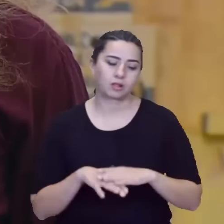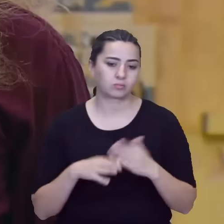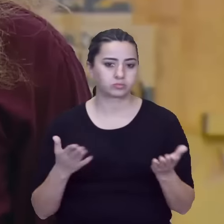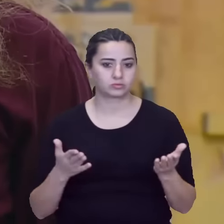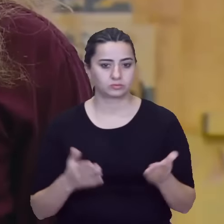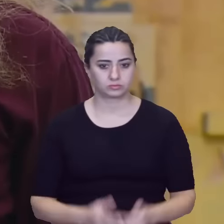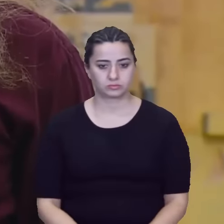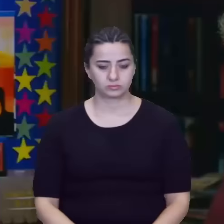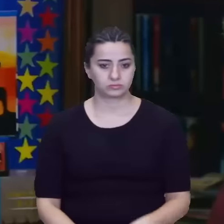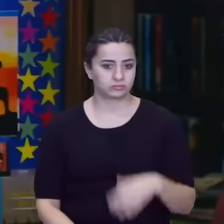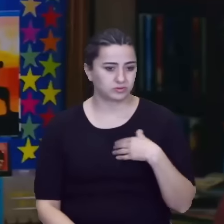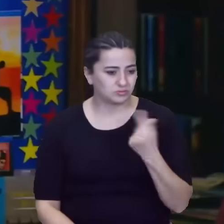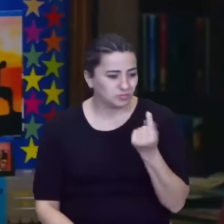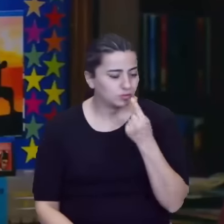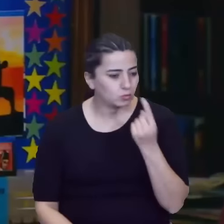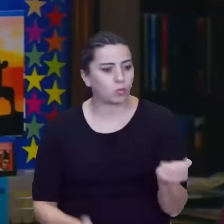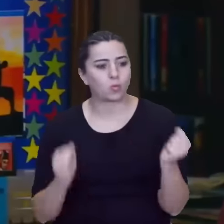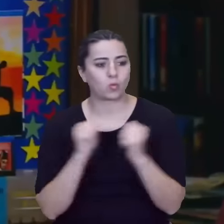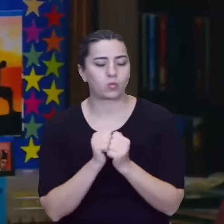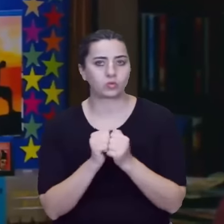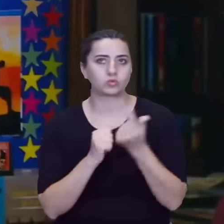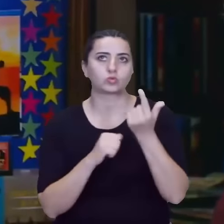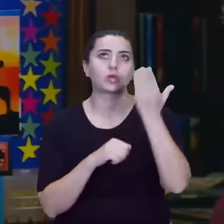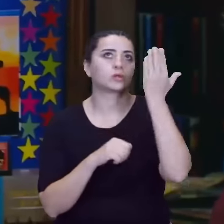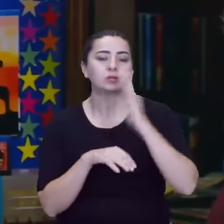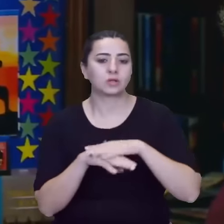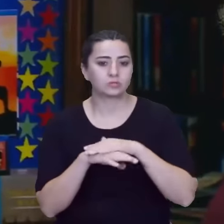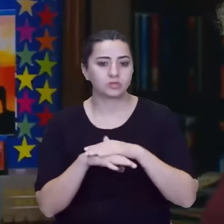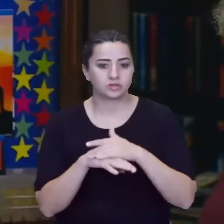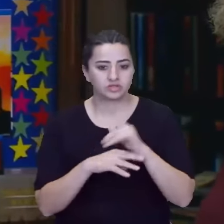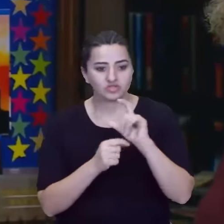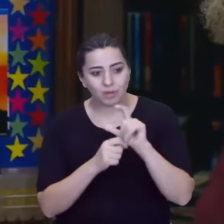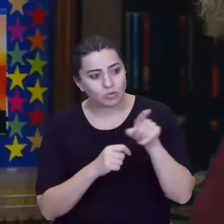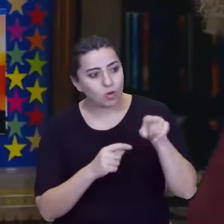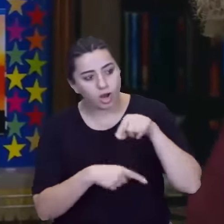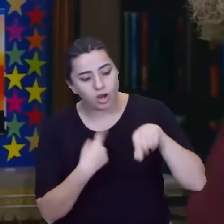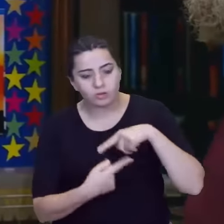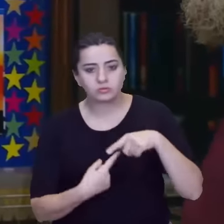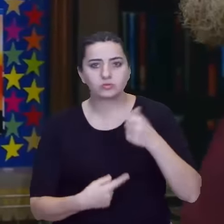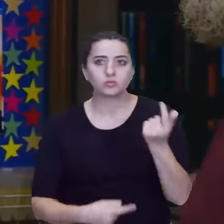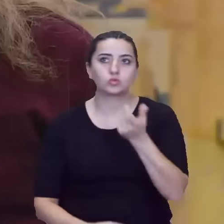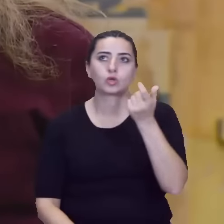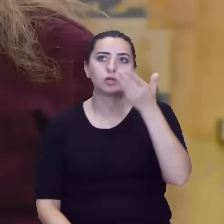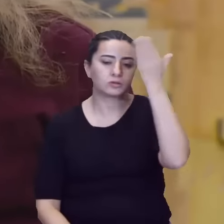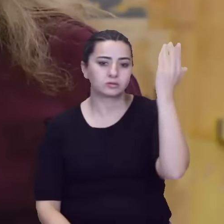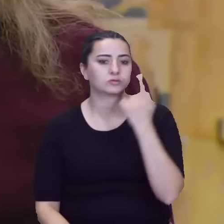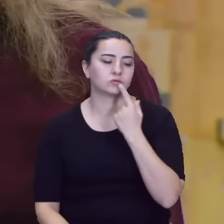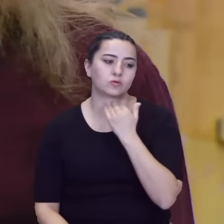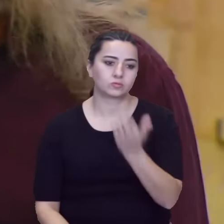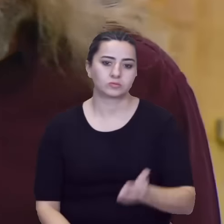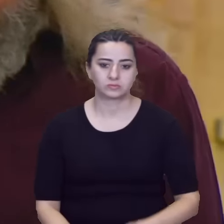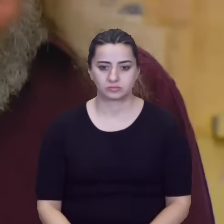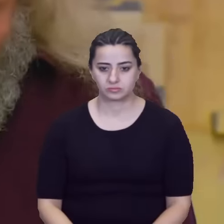abi? Biz vur dedik, sen öldürdün abi. Ne uzayı, gözünü seveyim. Biz Çamlıca'yı soruyoruz, orayı arıyoruz. Sen uzaydan bahsediyorsun Basri